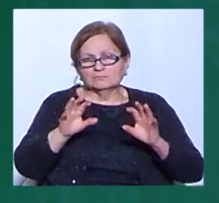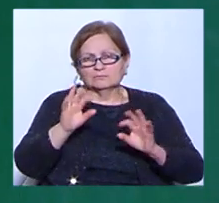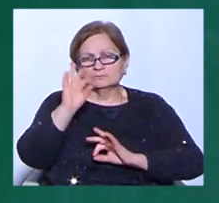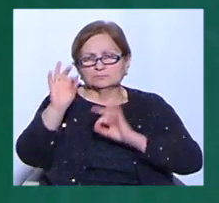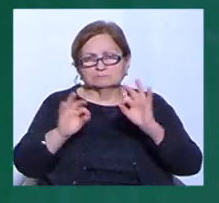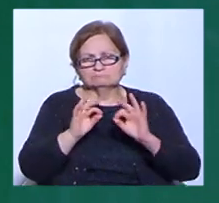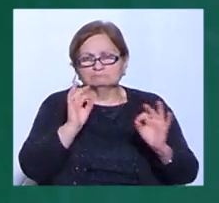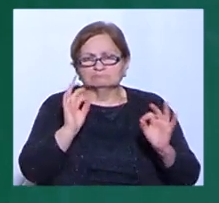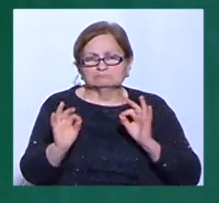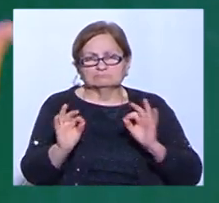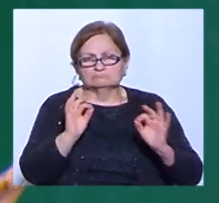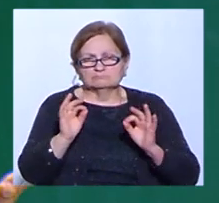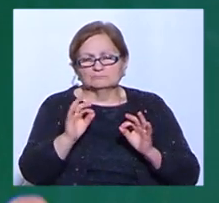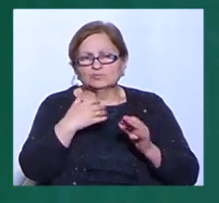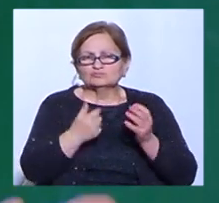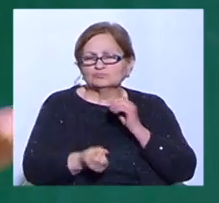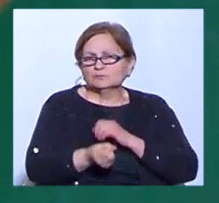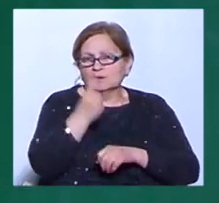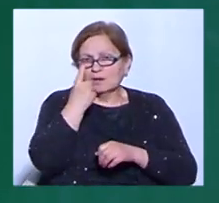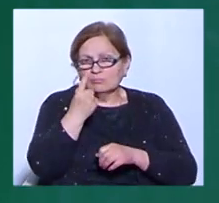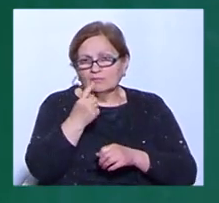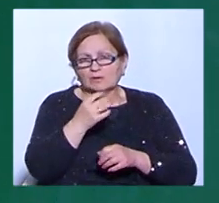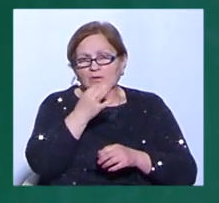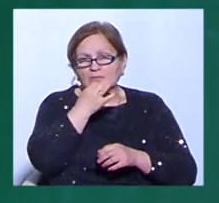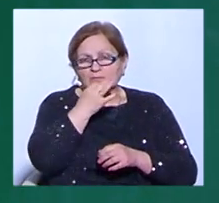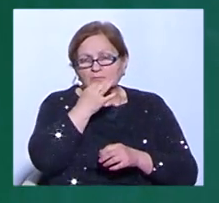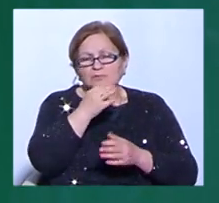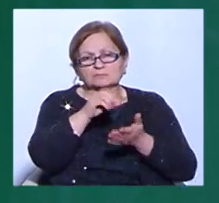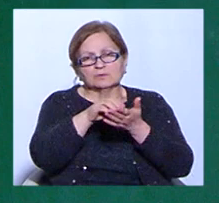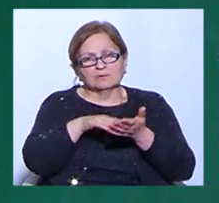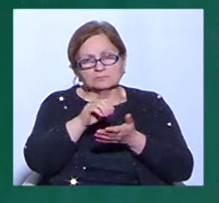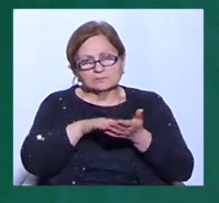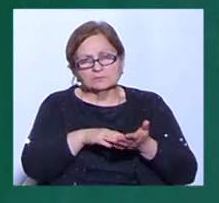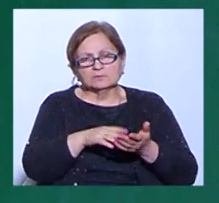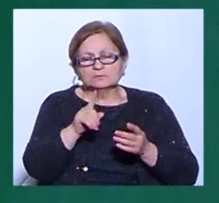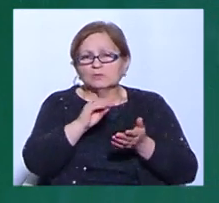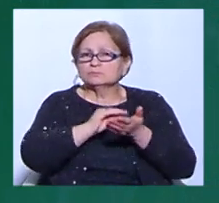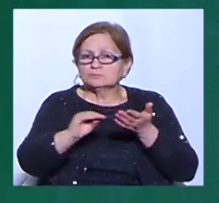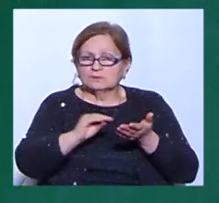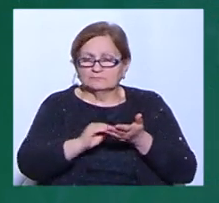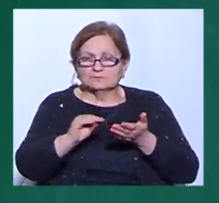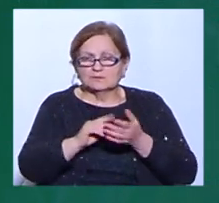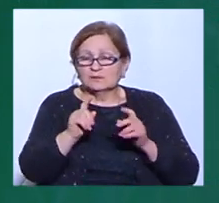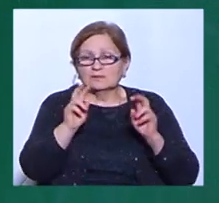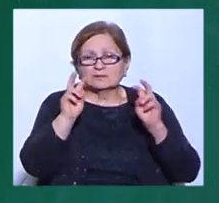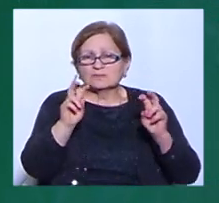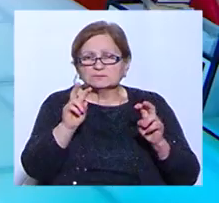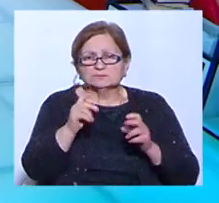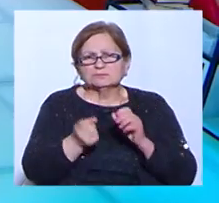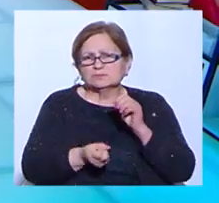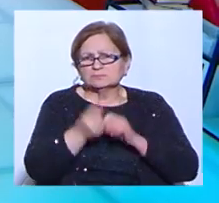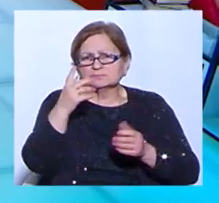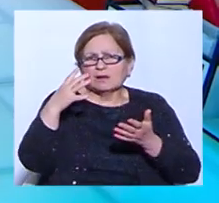ჩაწერის, აღმოჩენის შესახებ. ანუ ჯონა აღმოვაჩინოთ კანონზომიერება, მე უნდა აღვწეროთ კანონზომიერება და როგორმე ჩავწეროთ. რას ნიშნავს